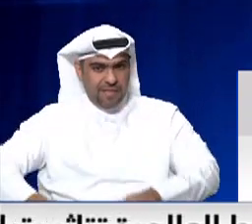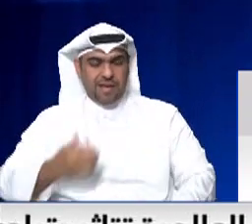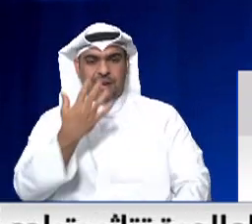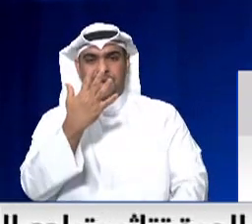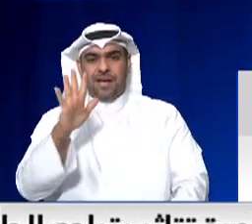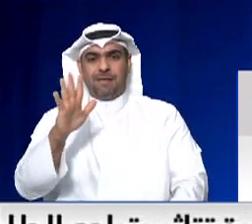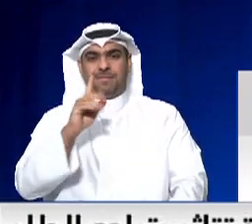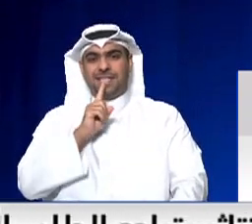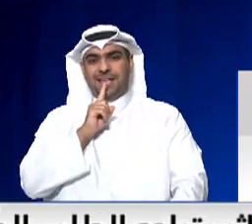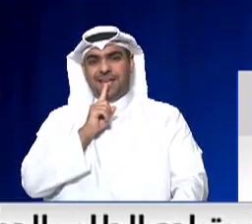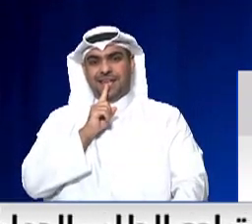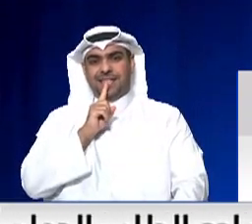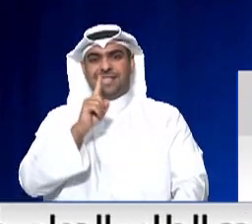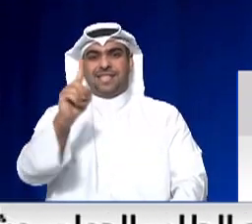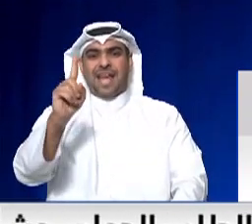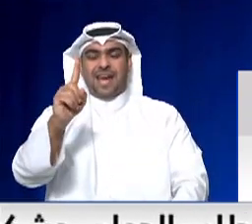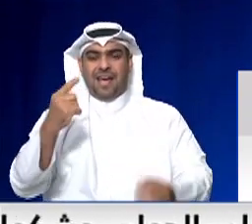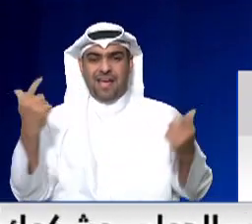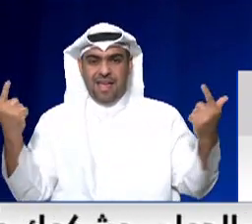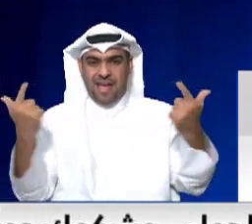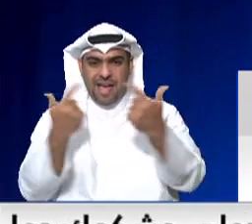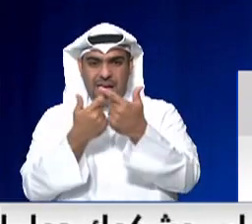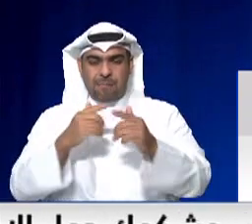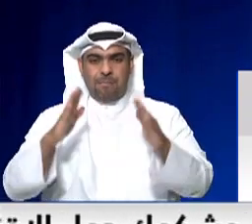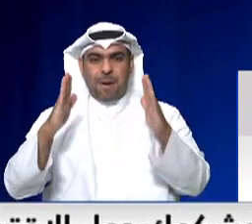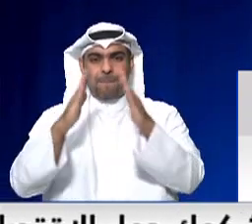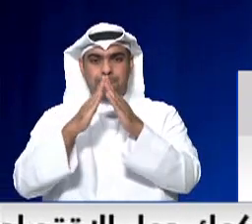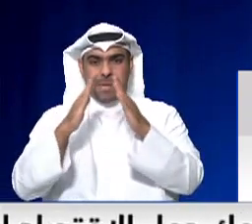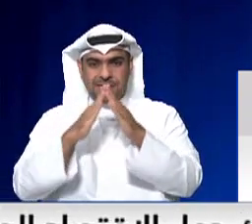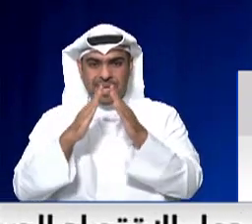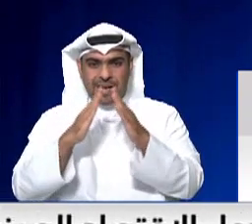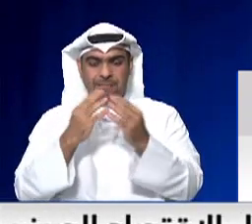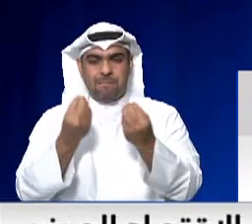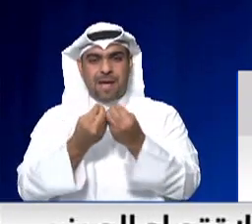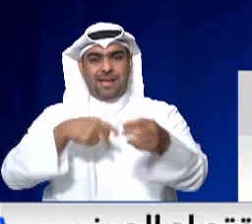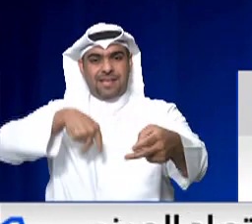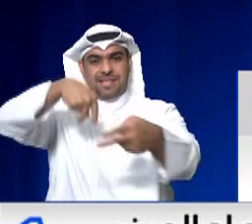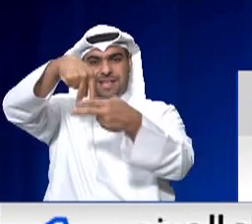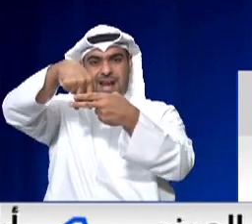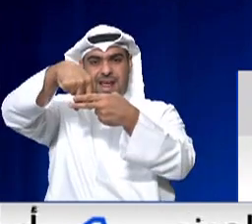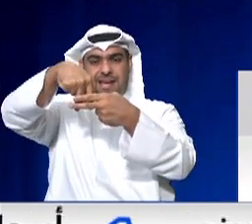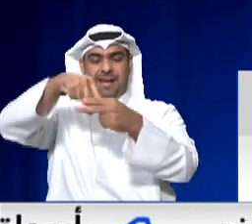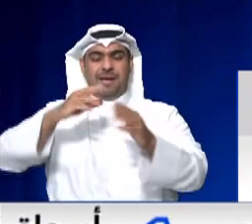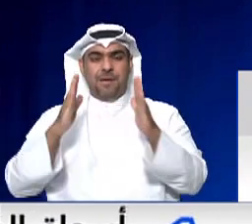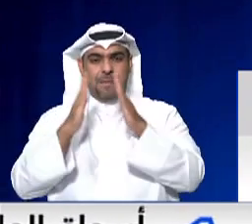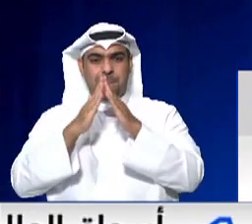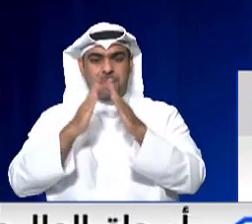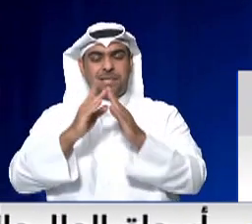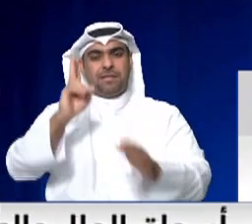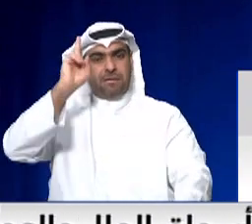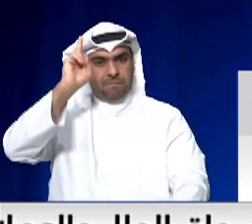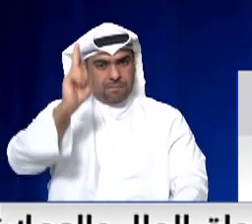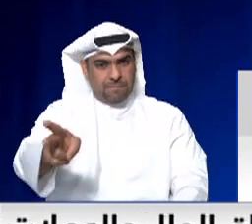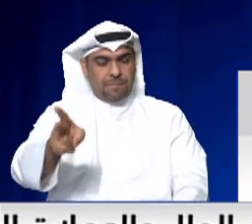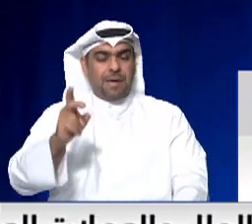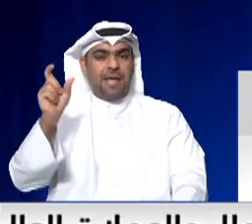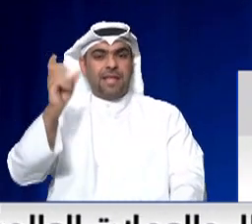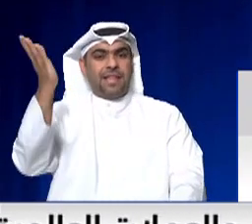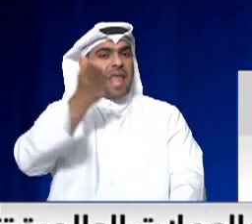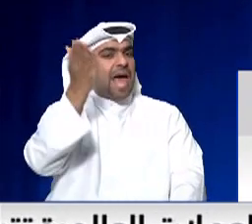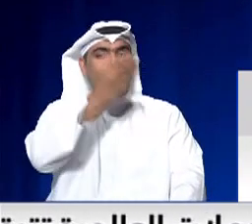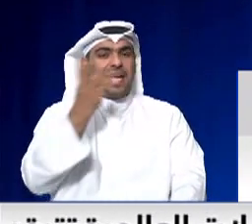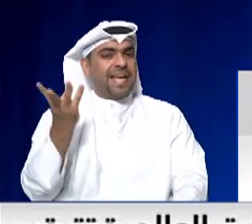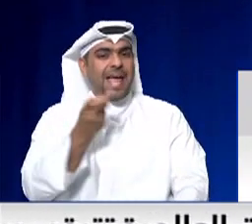أول محمد زكي، وذلك بمناسبة الذكرى 50 لانتصارات حرب 6 أكتوبر. وقالت